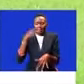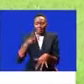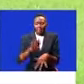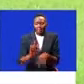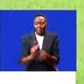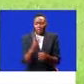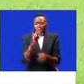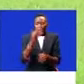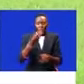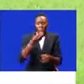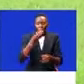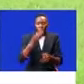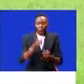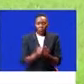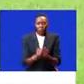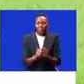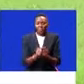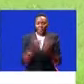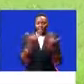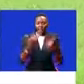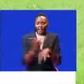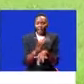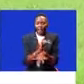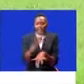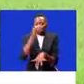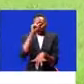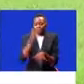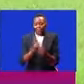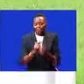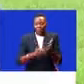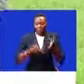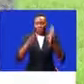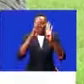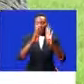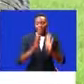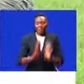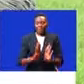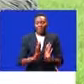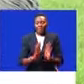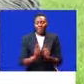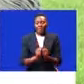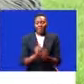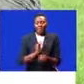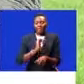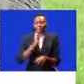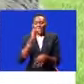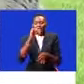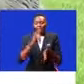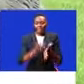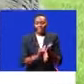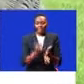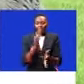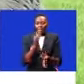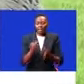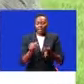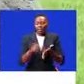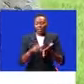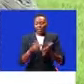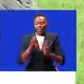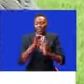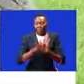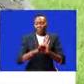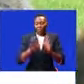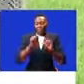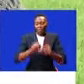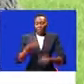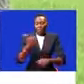ni ochung' nikech pi koro wakwa serikal ni gima duong' maduong' ahinya ka project ni kapok odhi mbele to kuongo